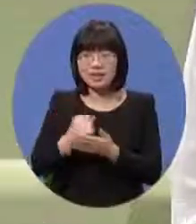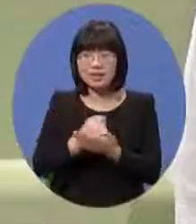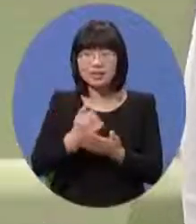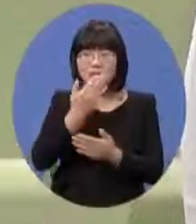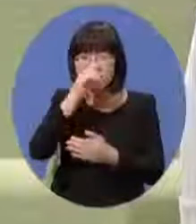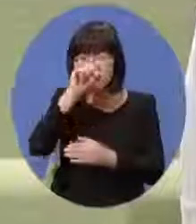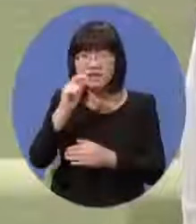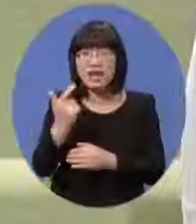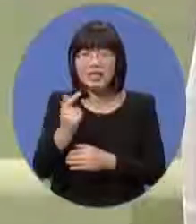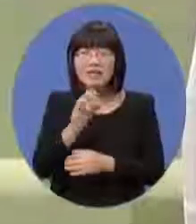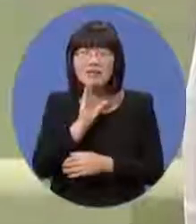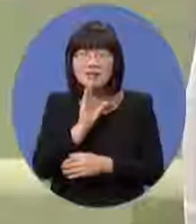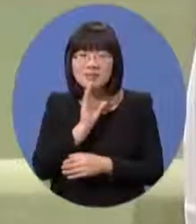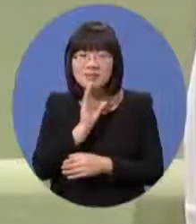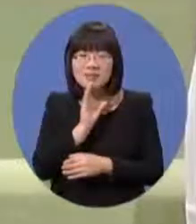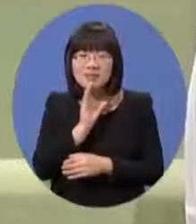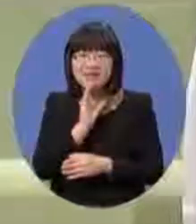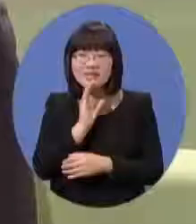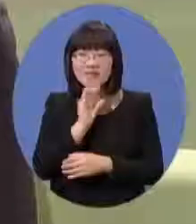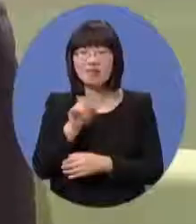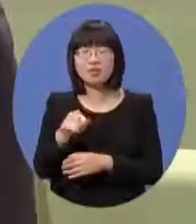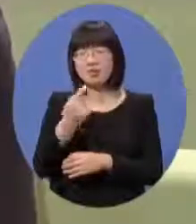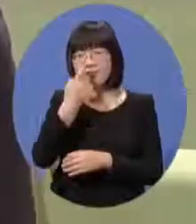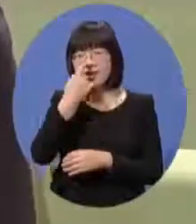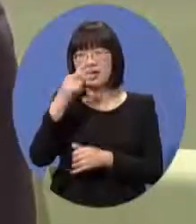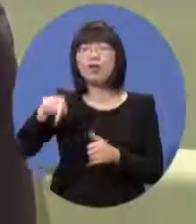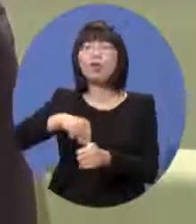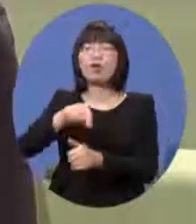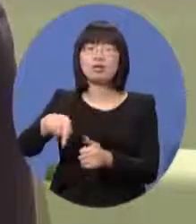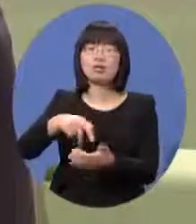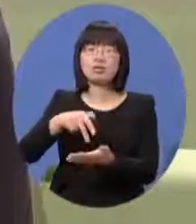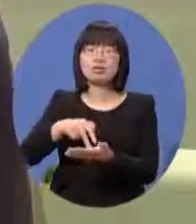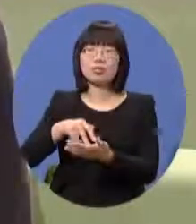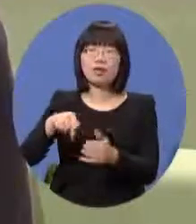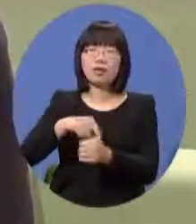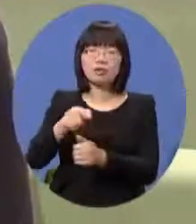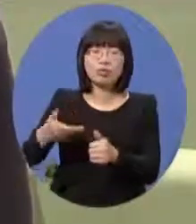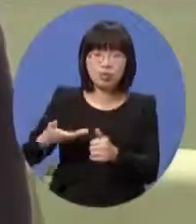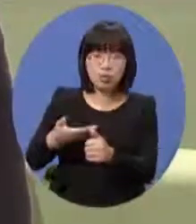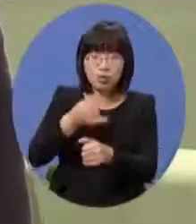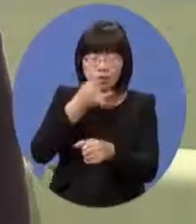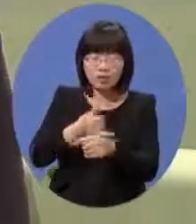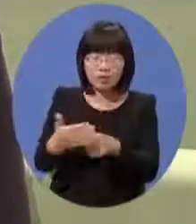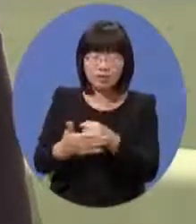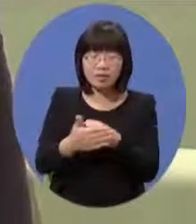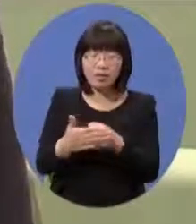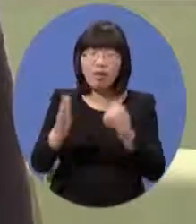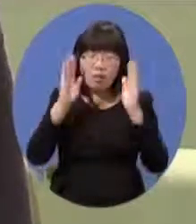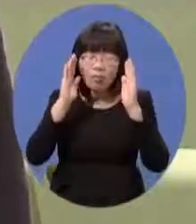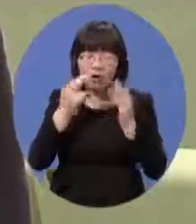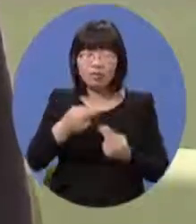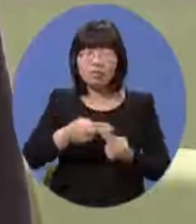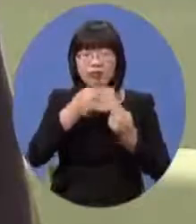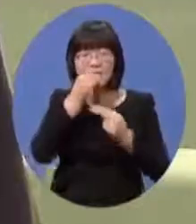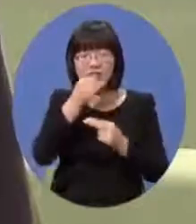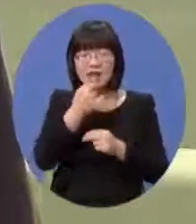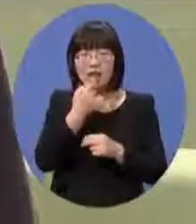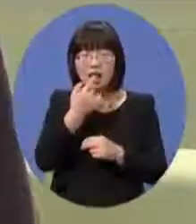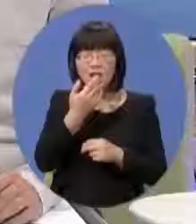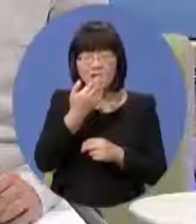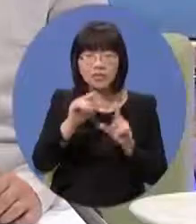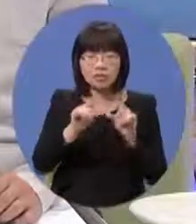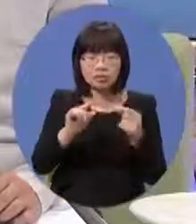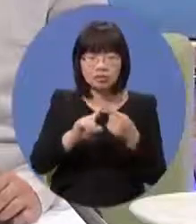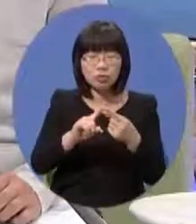않잖아요. 네, 그래서 바로 이런 것들이 환경입니다. 네. 환경이 이렇게 제공이 되니까 아이는 학습이 되는 거예요. 네. 미각도 학습이 되는 거죠,